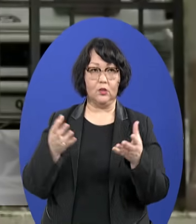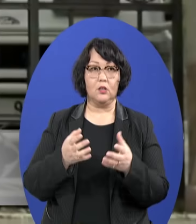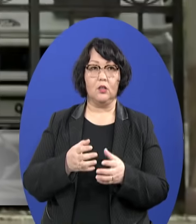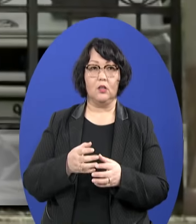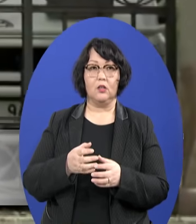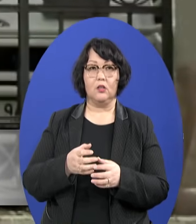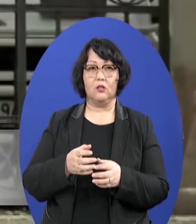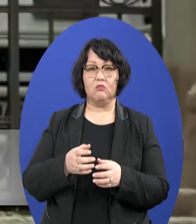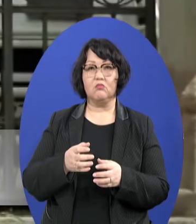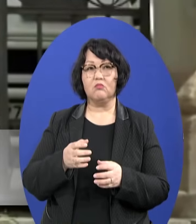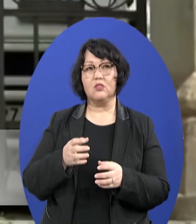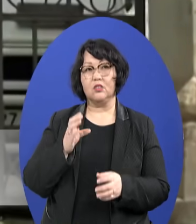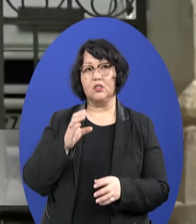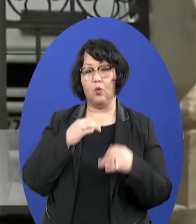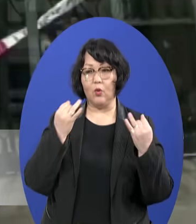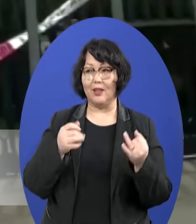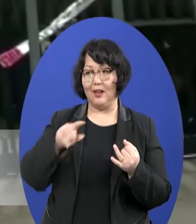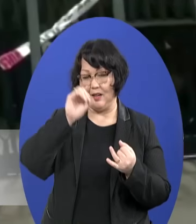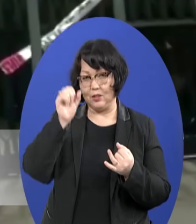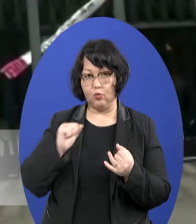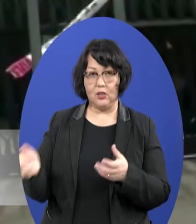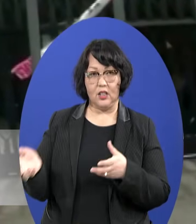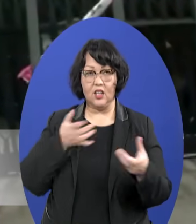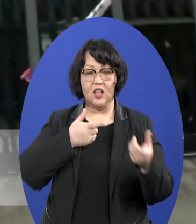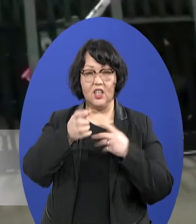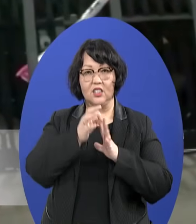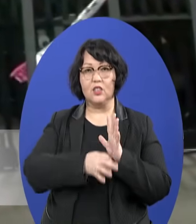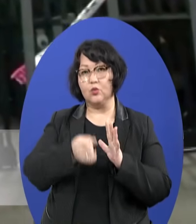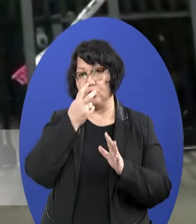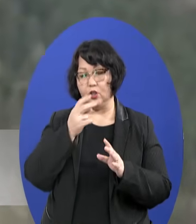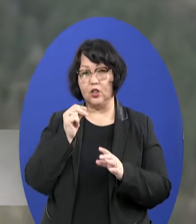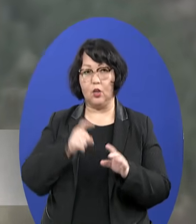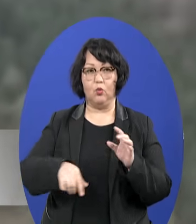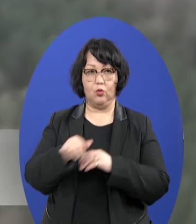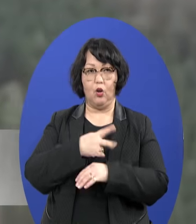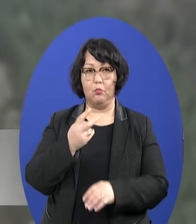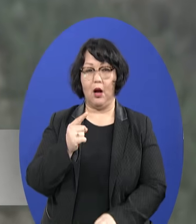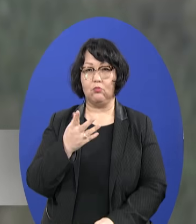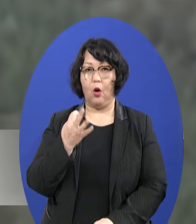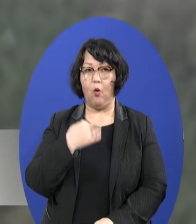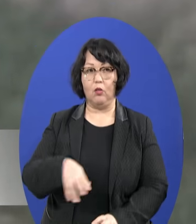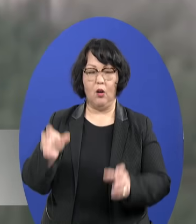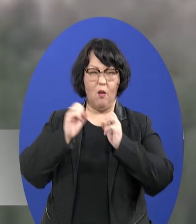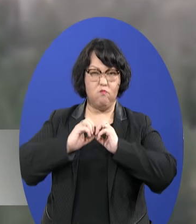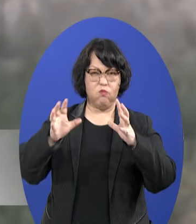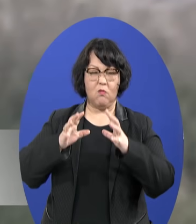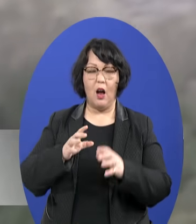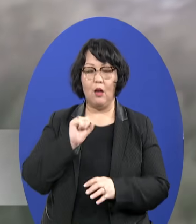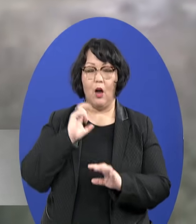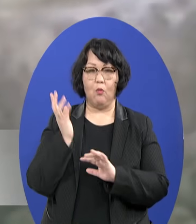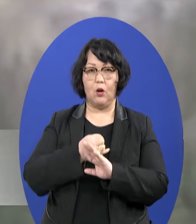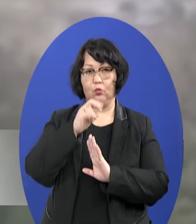асуудлыг хилцүүлнэ гэдгээ зарлалаа. Чехийн ерөнхийлөгч 2014 онд болсон энэ дэлбэрэлтийн шалтгааны нэгдүгээрт аюулгүй байдлын